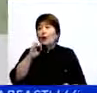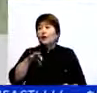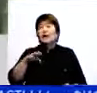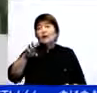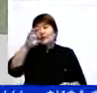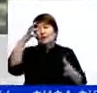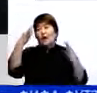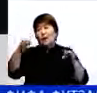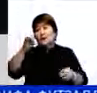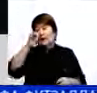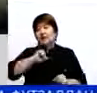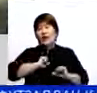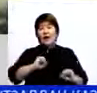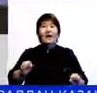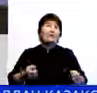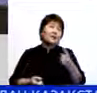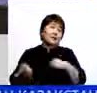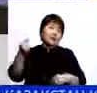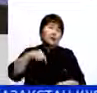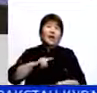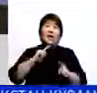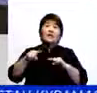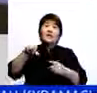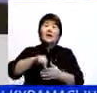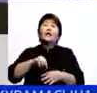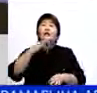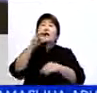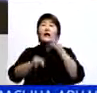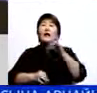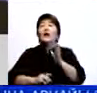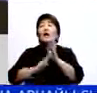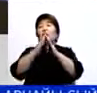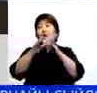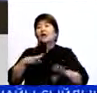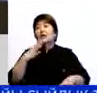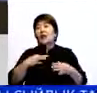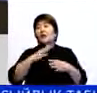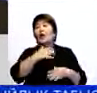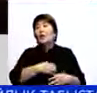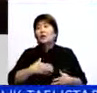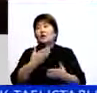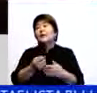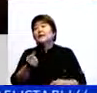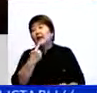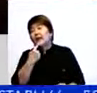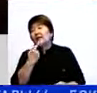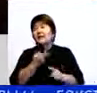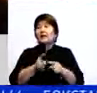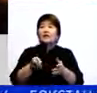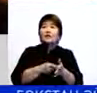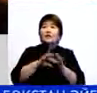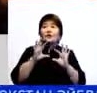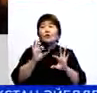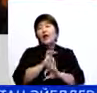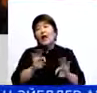тәуелсіз Қазақстанның қаһарманы болып оралды. Жиынға қатысушылар ғарышқа дайындық саланың өзекті мәселелері, қиындықтары мен ғарыш зерттеулері